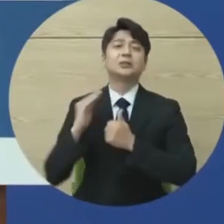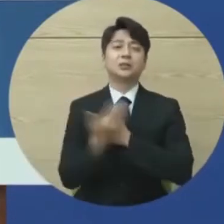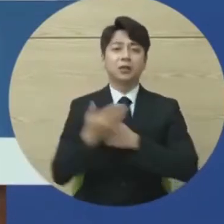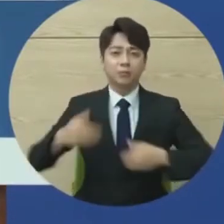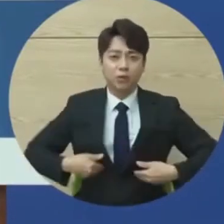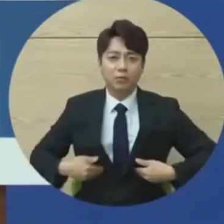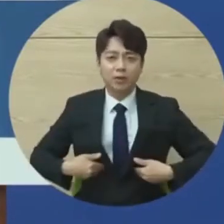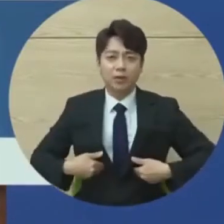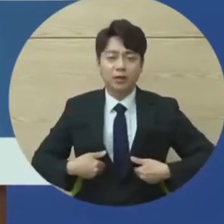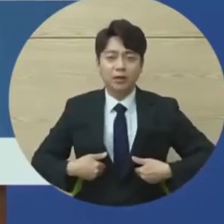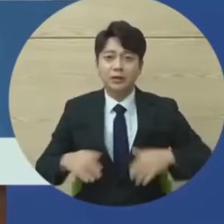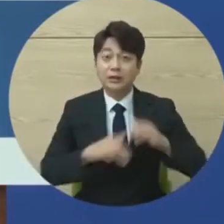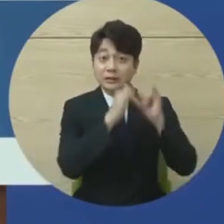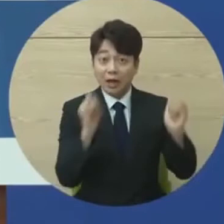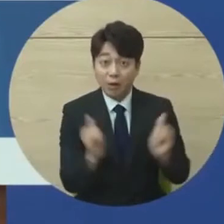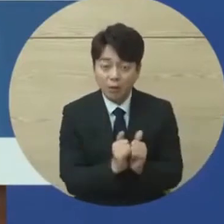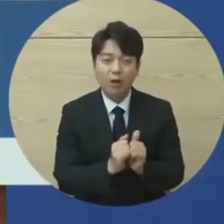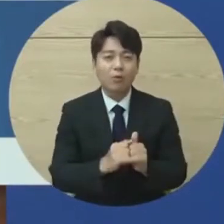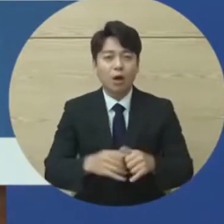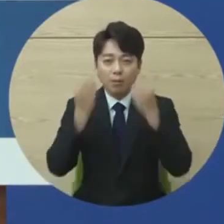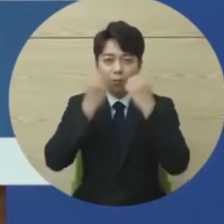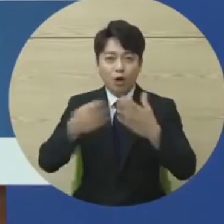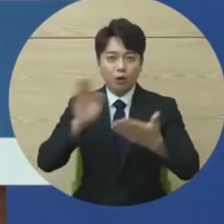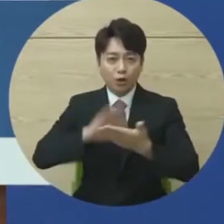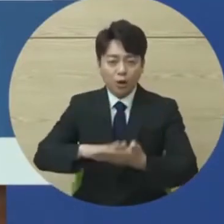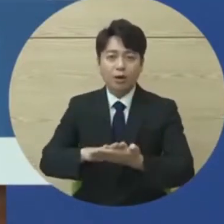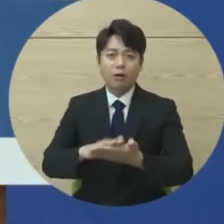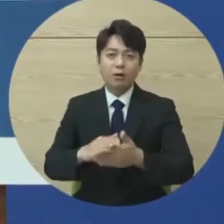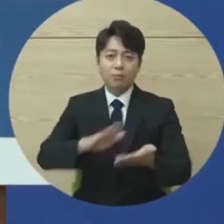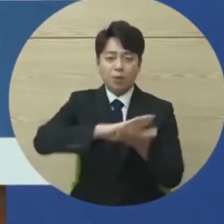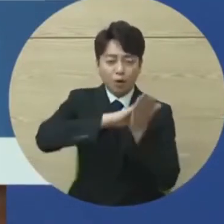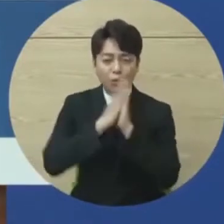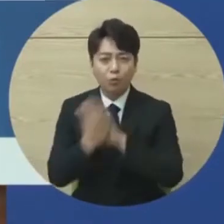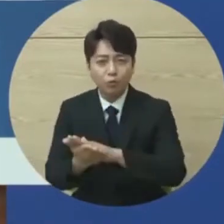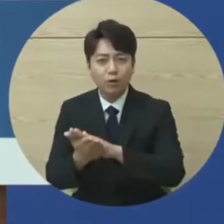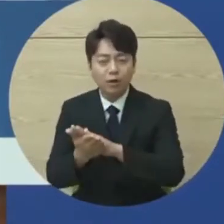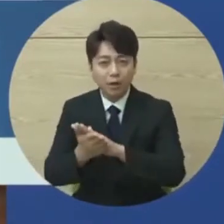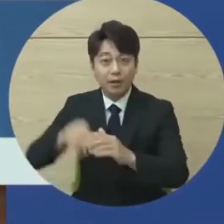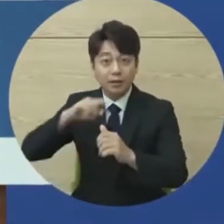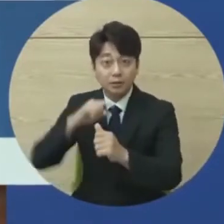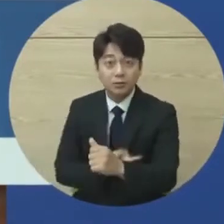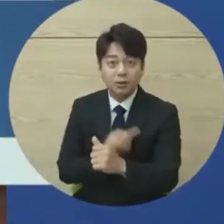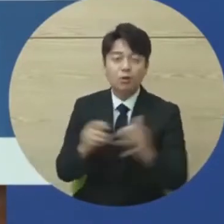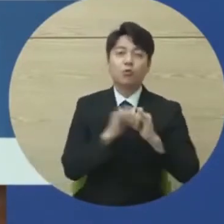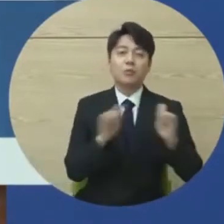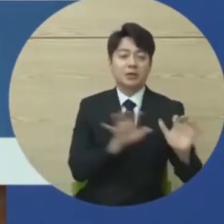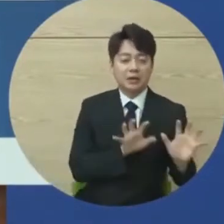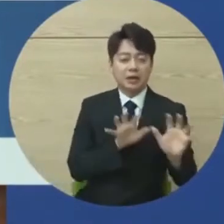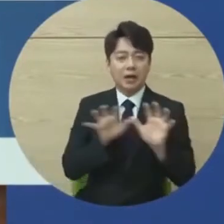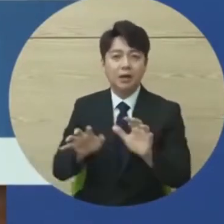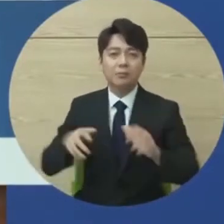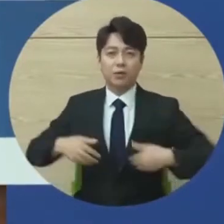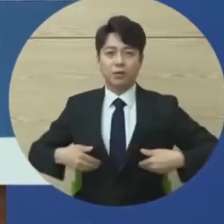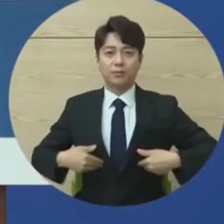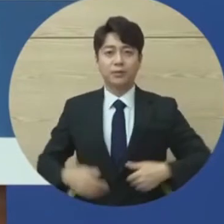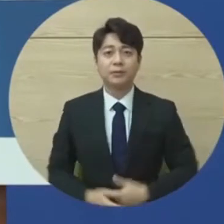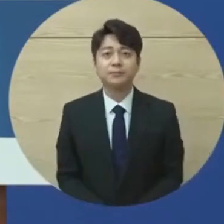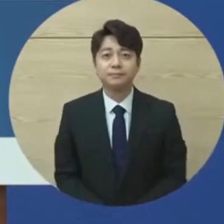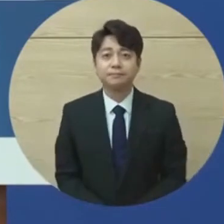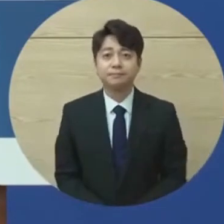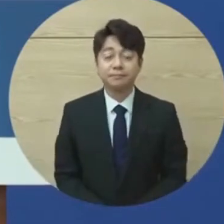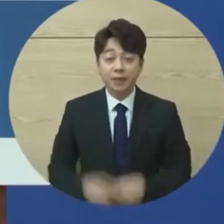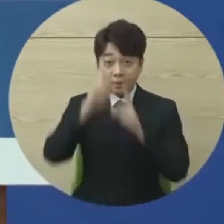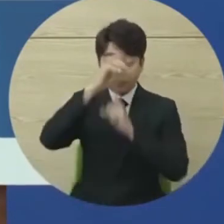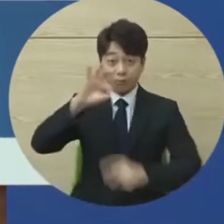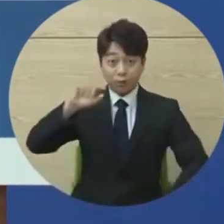정치는 상상력입니다. 변화와 혁신만이 등 돌리는 민심을 돌려 세울 수 있습니다. 이원욱이 당원 등지들과